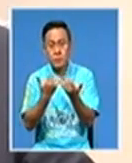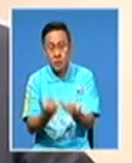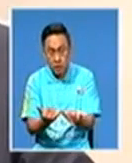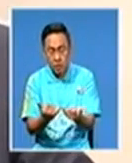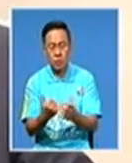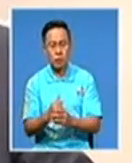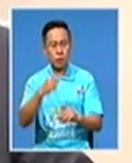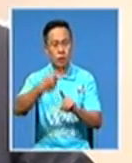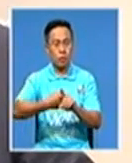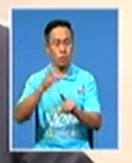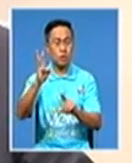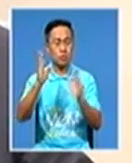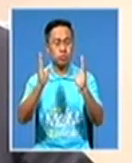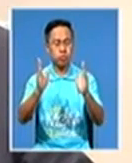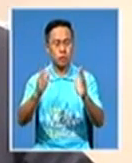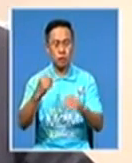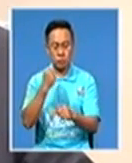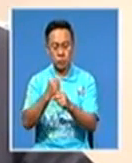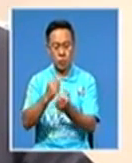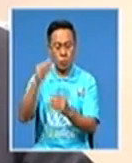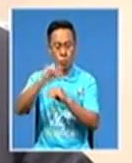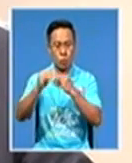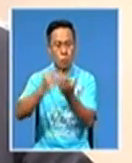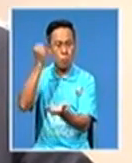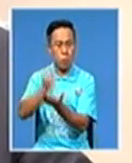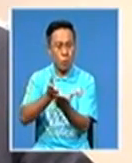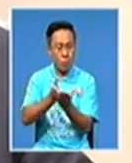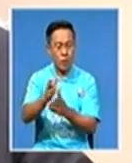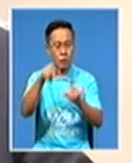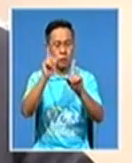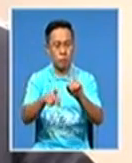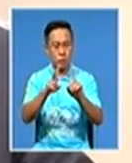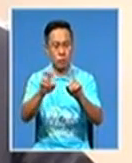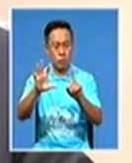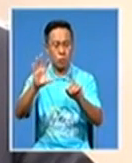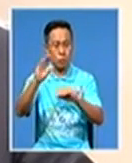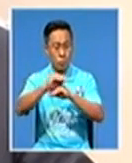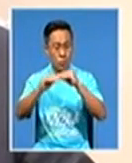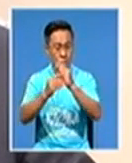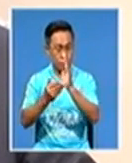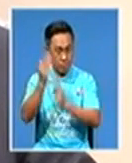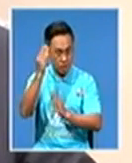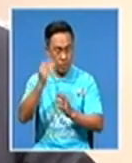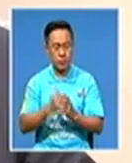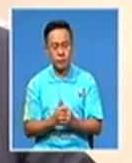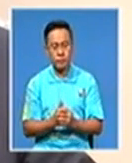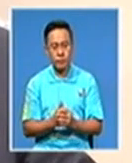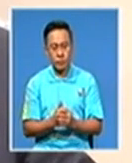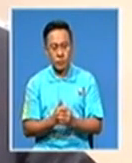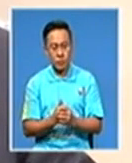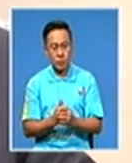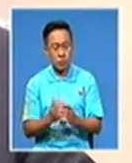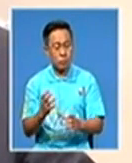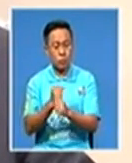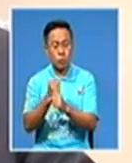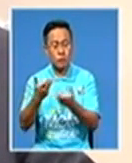ฮะใน6เดือนแรกเนี่ยเราถึงได้อนุมัติโครงการไปแล้วถึง 1,200 กว่าโครงการนะฮะซึ่งถ้าไม่